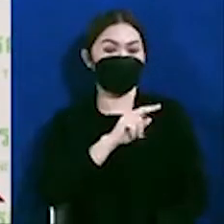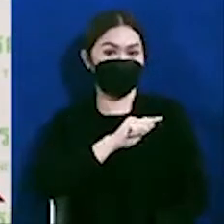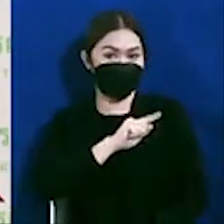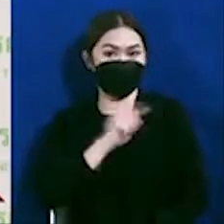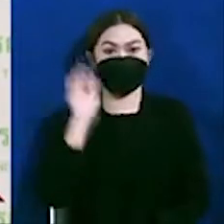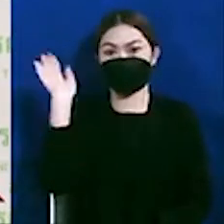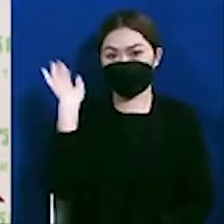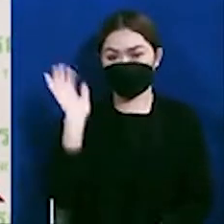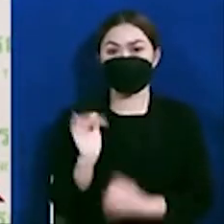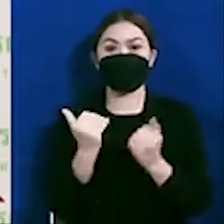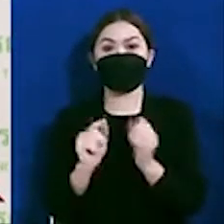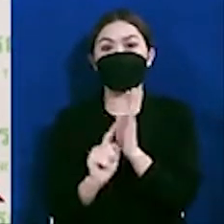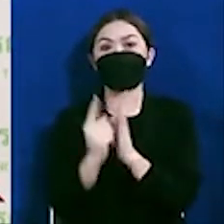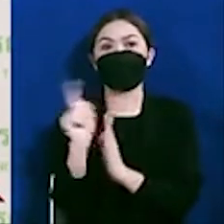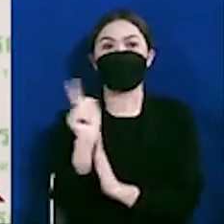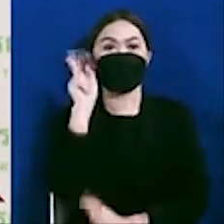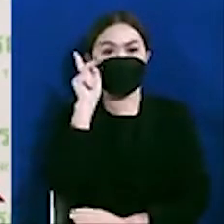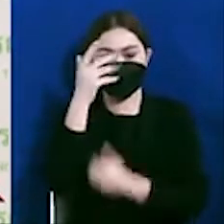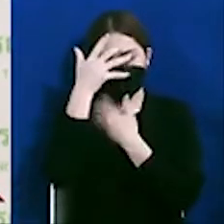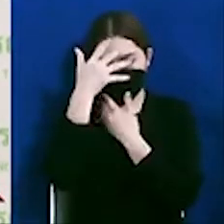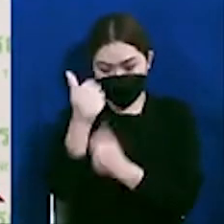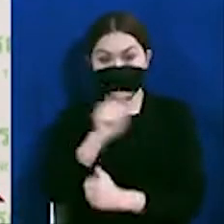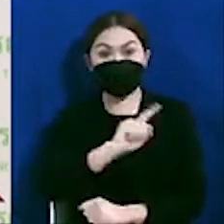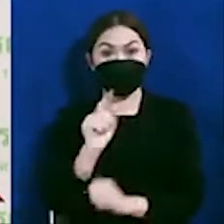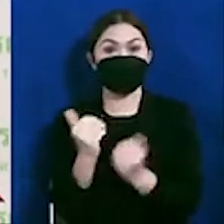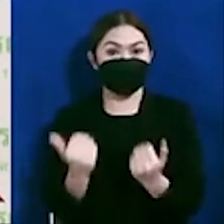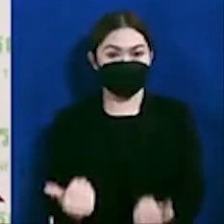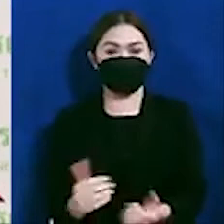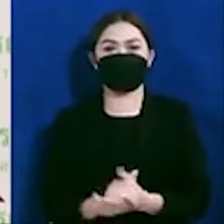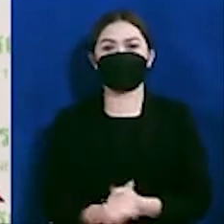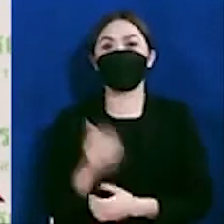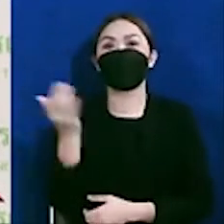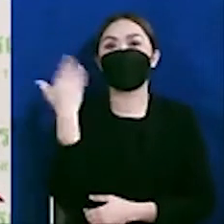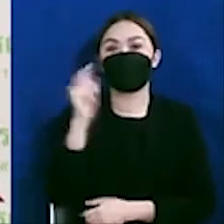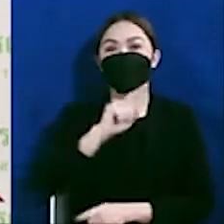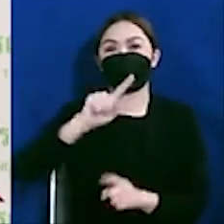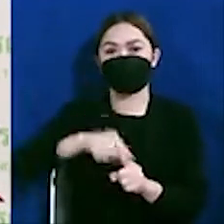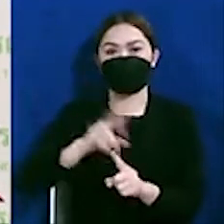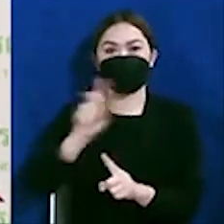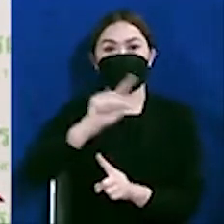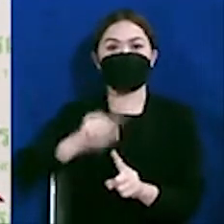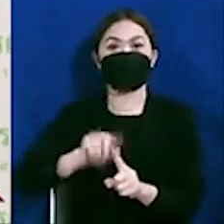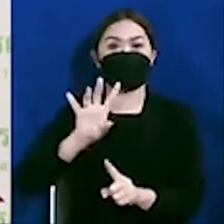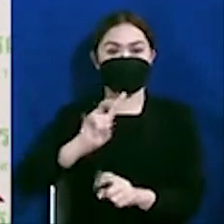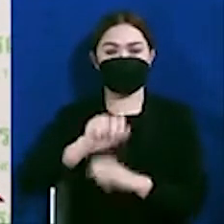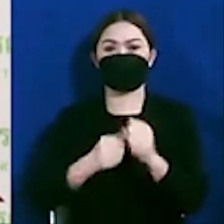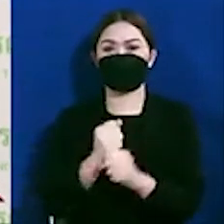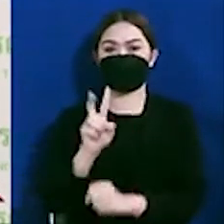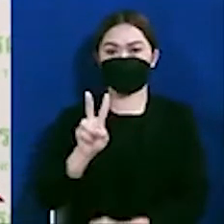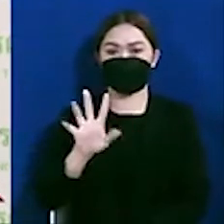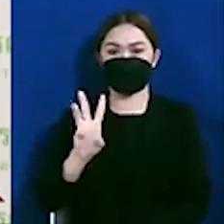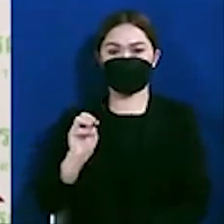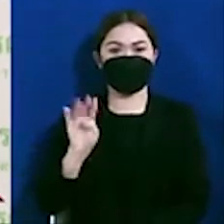เราจะมาเริ่มต้นรายการด้วยข่าวที่น่าสนใจประจำวันครับเมื่อวานนี้ครับวันที่ 9กรกฎาคมพุทธศักราช